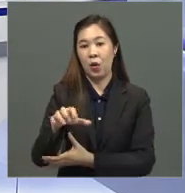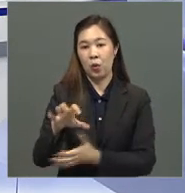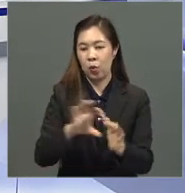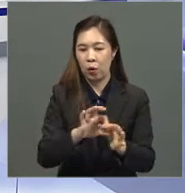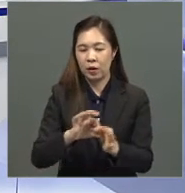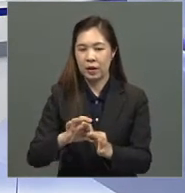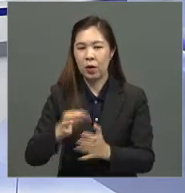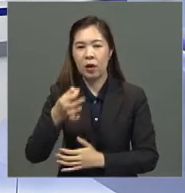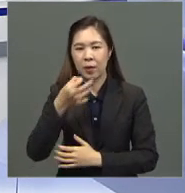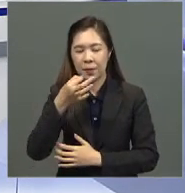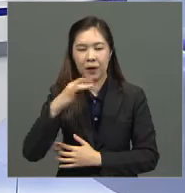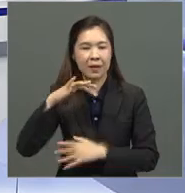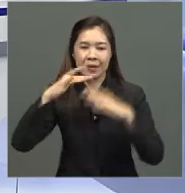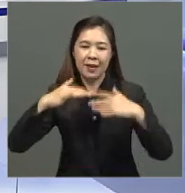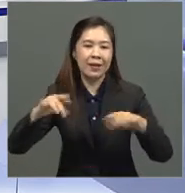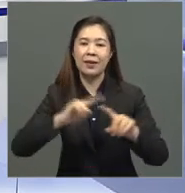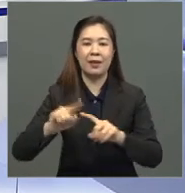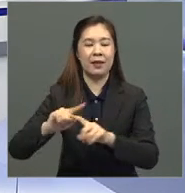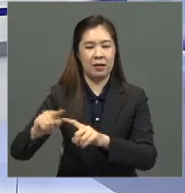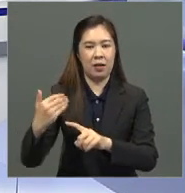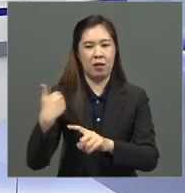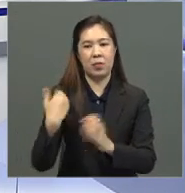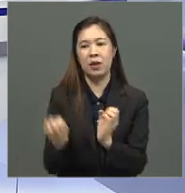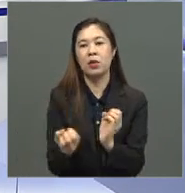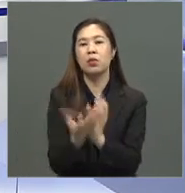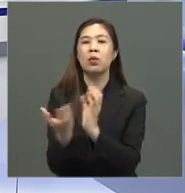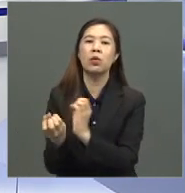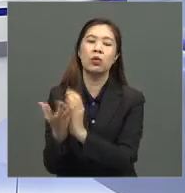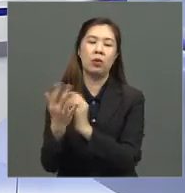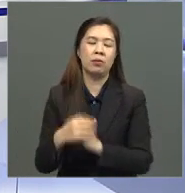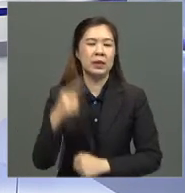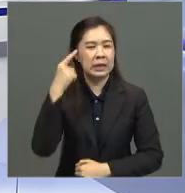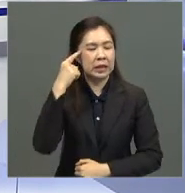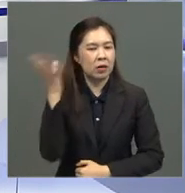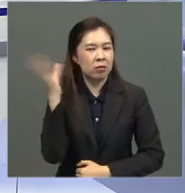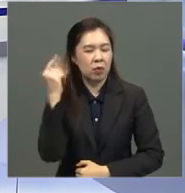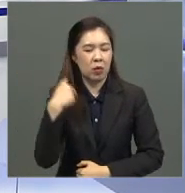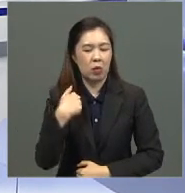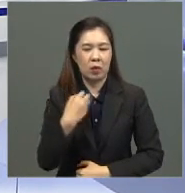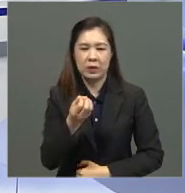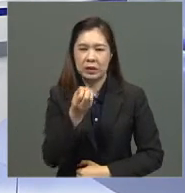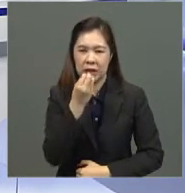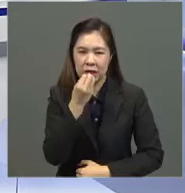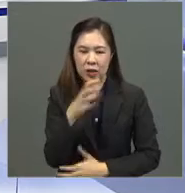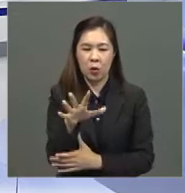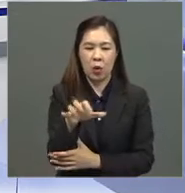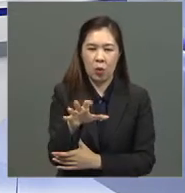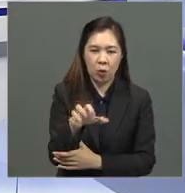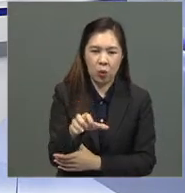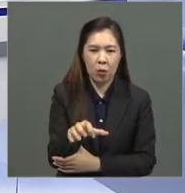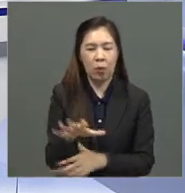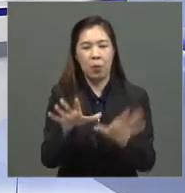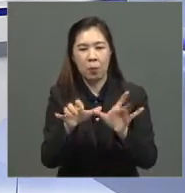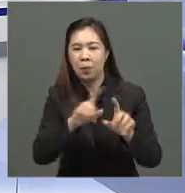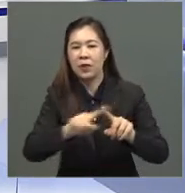กับอาหารทะเลก็พลอยได้รับผลกระทบไปด้วยนะคะเราจะได้ยินคนถามคนพูดกันตลอดว่าไม่กล้ากินแล้วกุ้งอาหารทะเลก็ไม่กล้